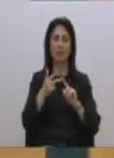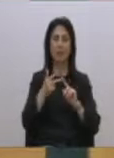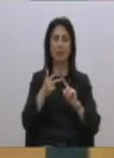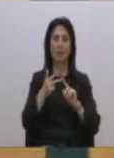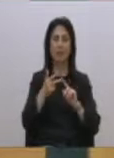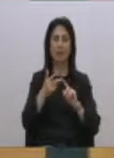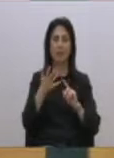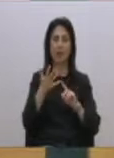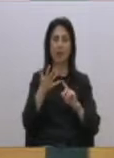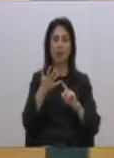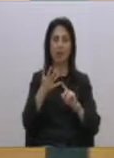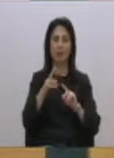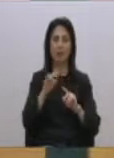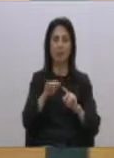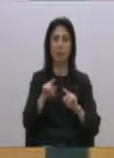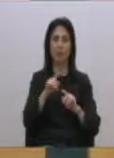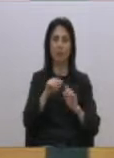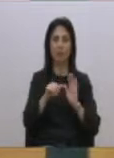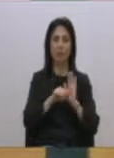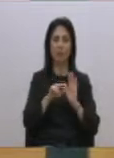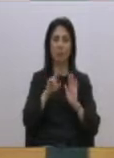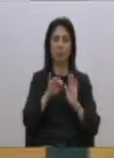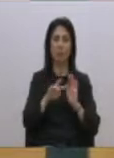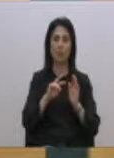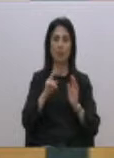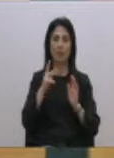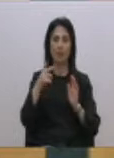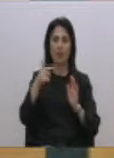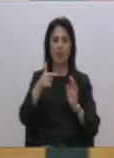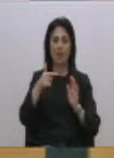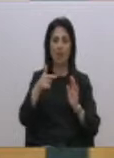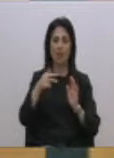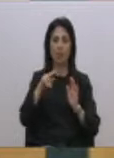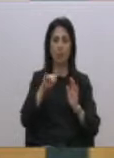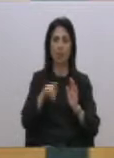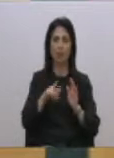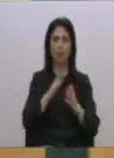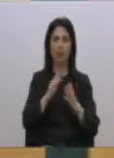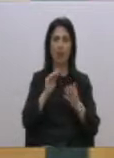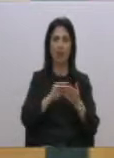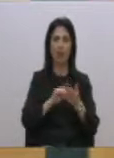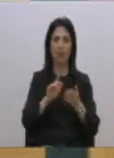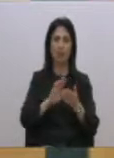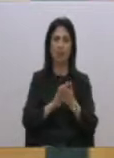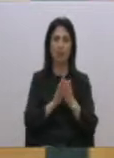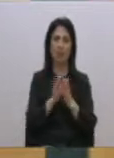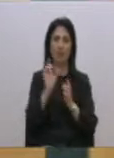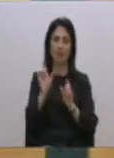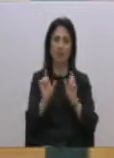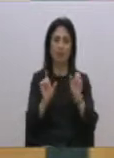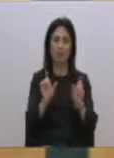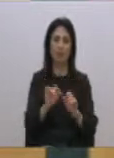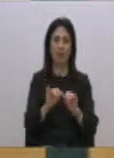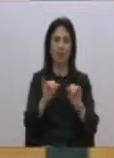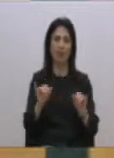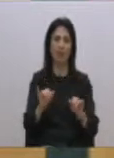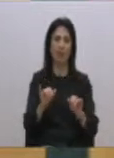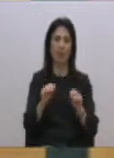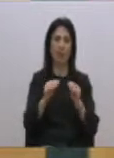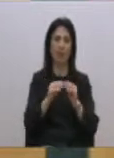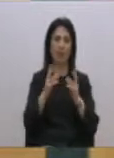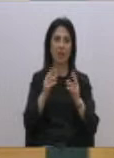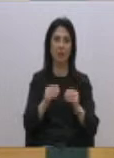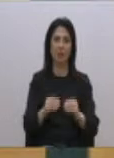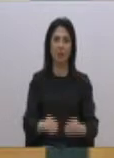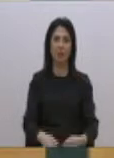da mekhute punktepsa da meekhse punktis gekve punktchi avsakhavt am vadebs da gazrdelia es vadebi 10